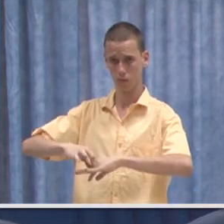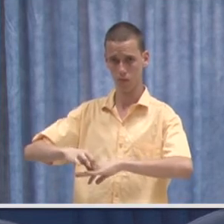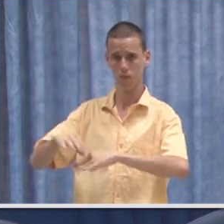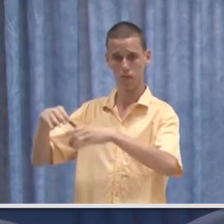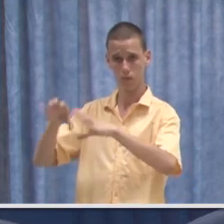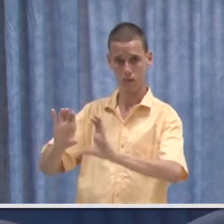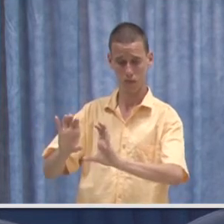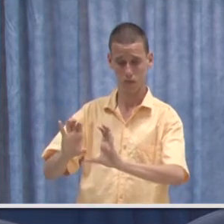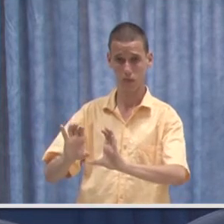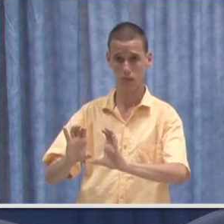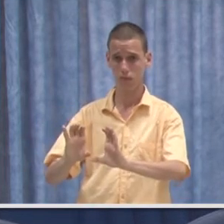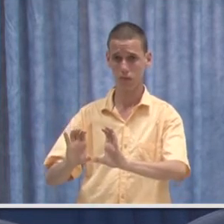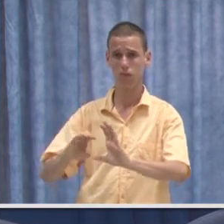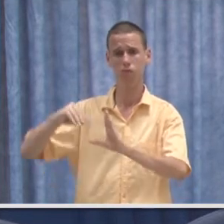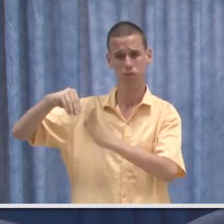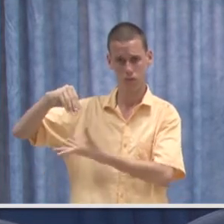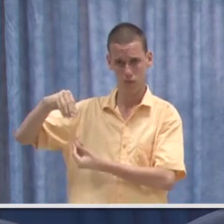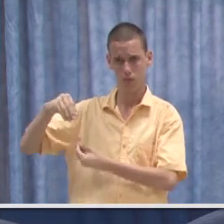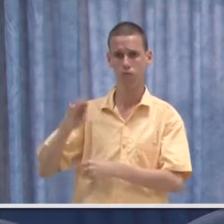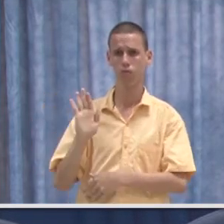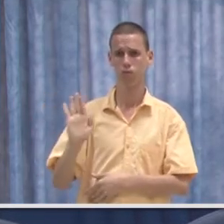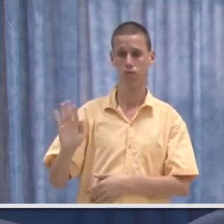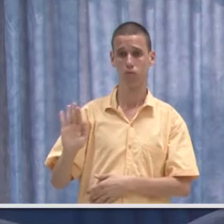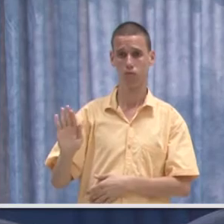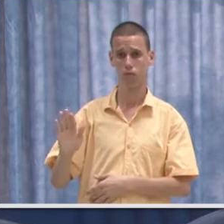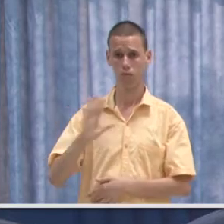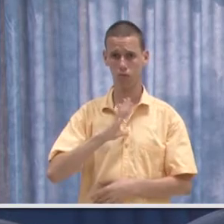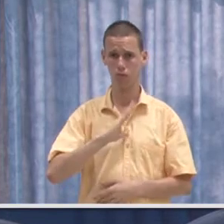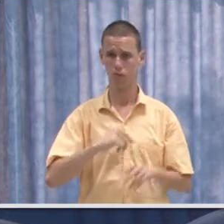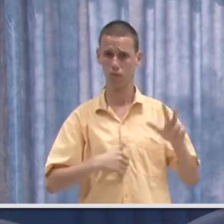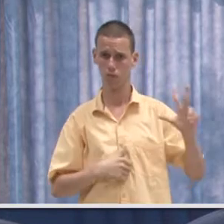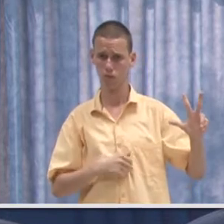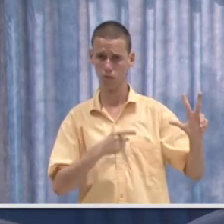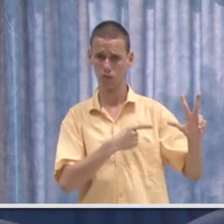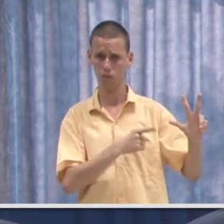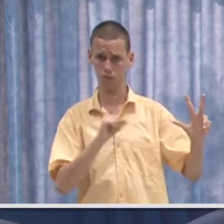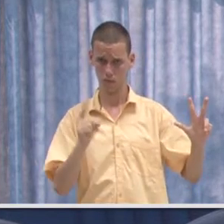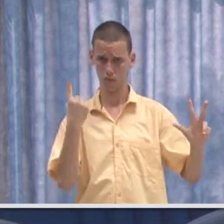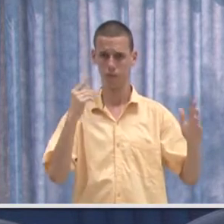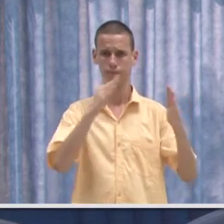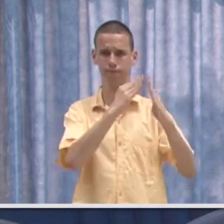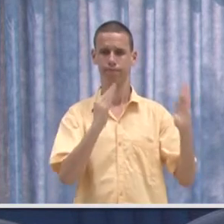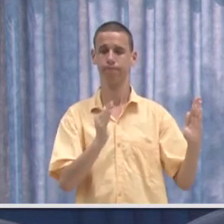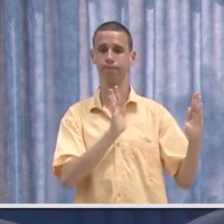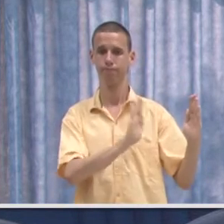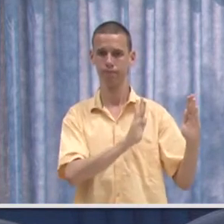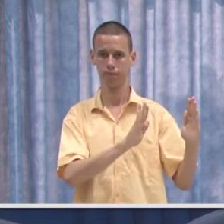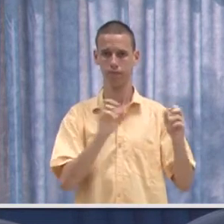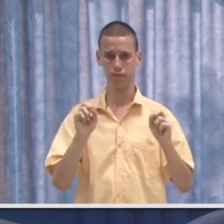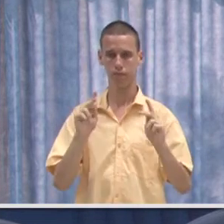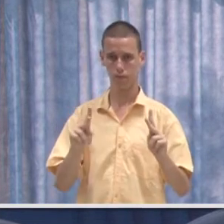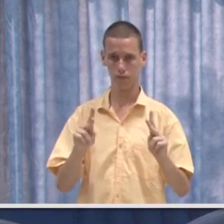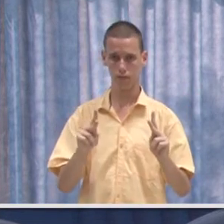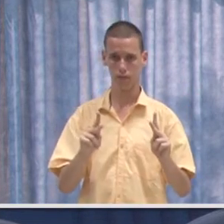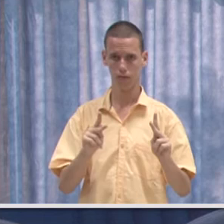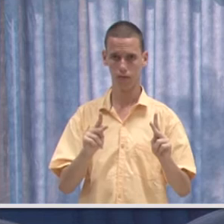m'a accessé l'eau d'autres familles ici et puis trois les autres en permanent residency d'autres ok. Mais mon problème il est